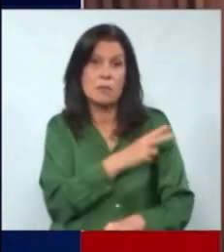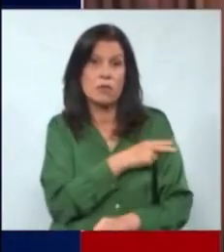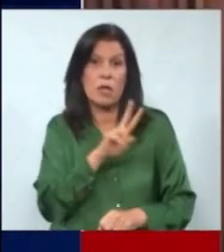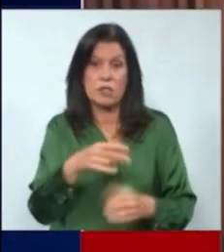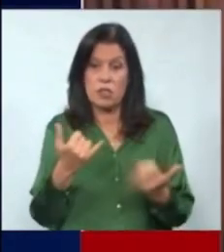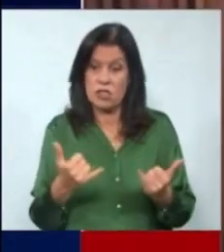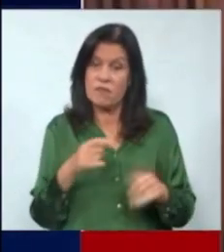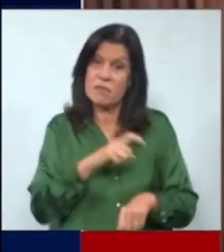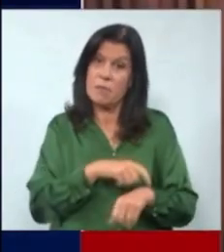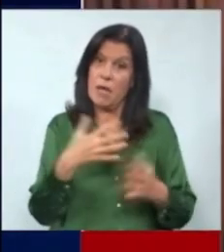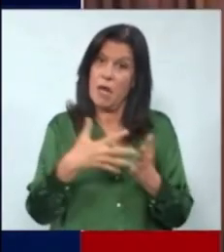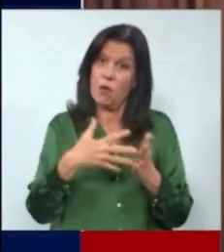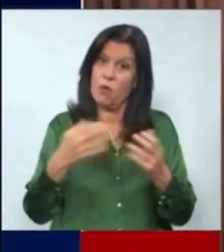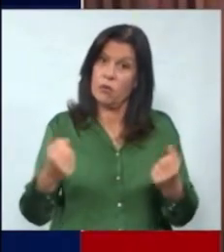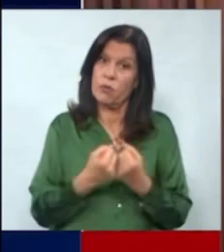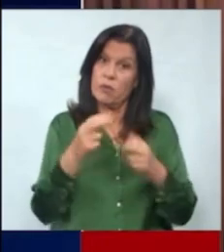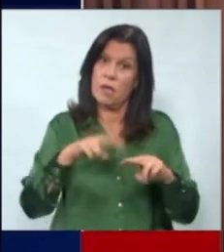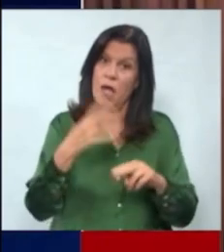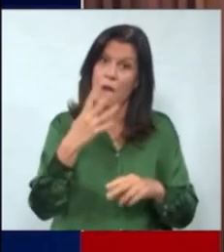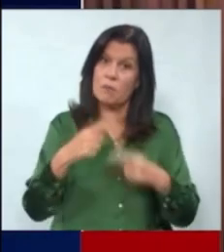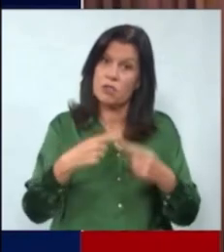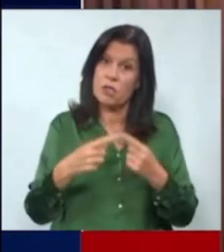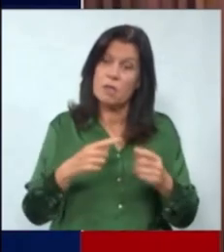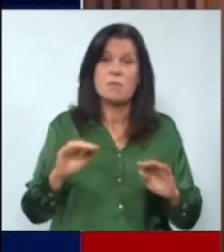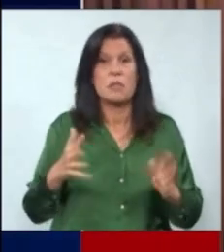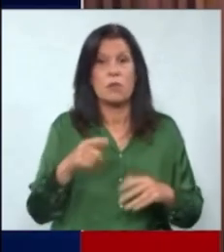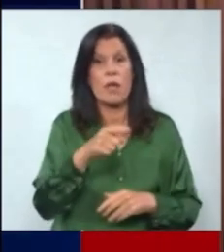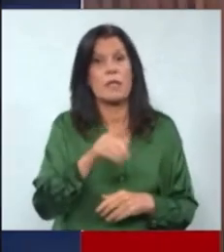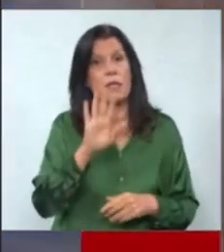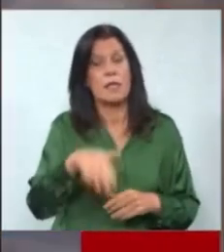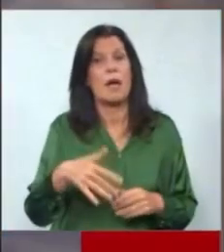4 שנים, אולי יהיה להם גם זמן עכשיו לחקור את החקירה של ראש אגף התנועה,